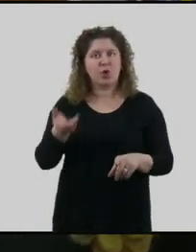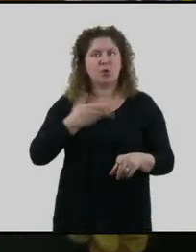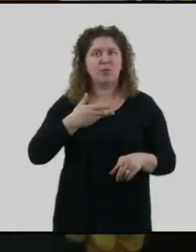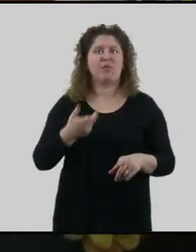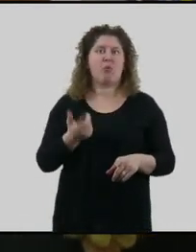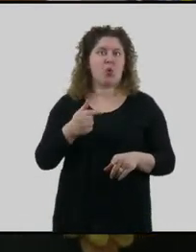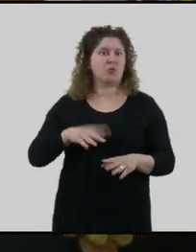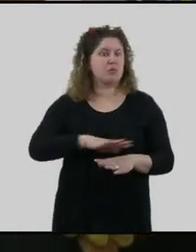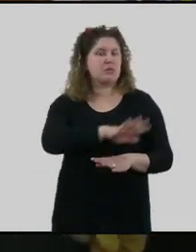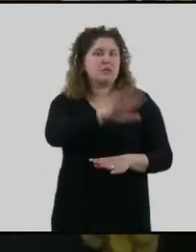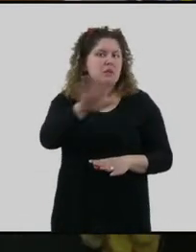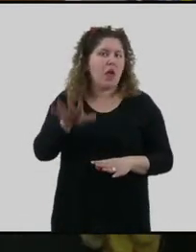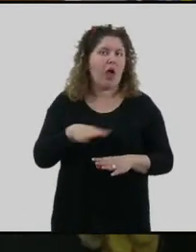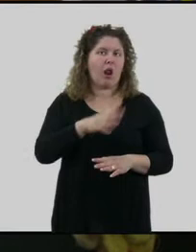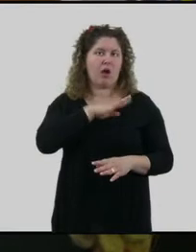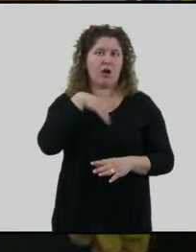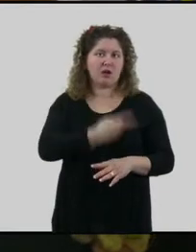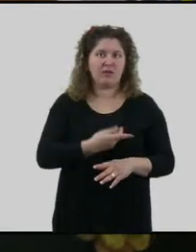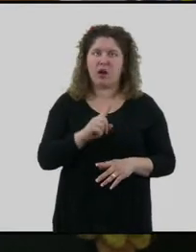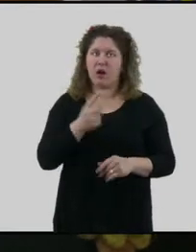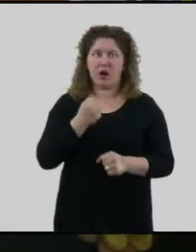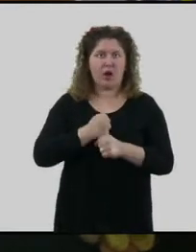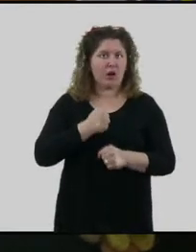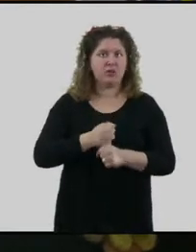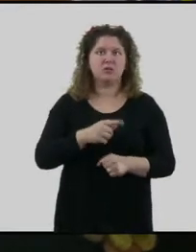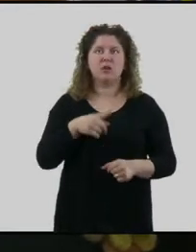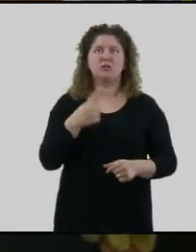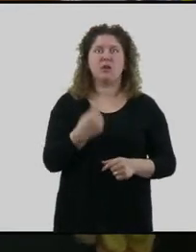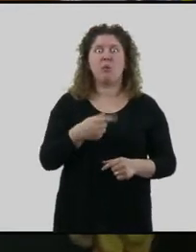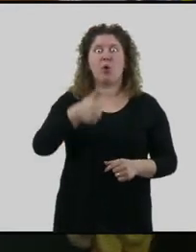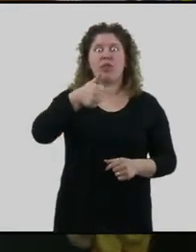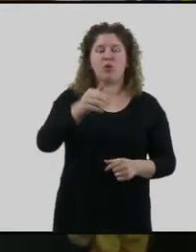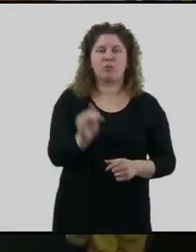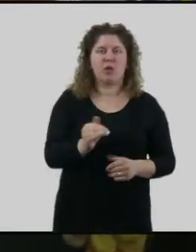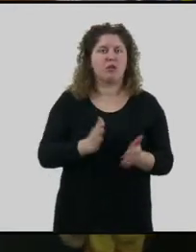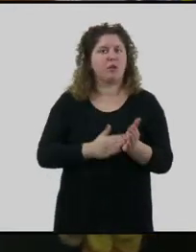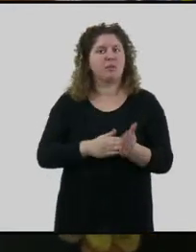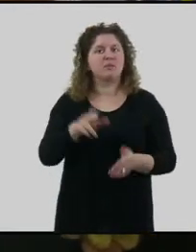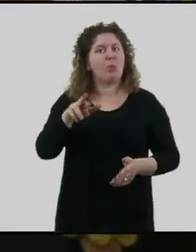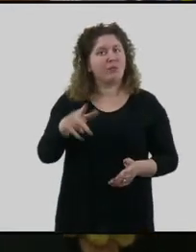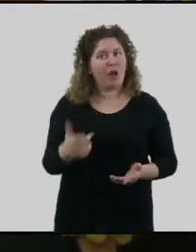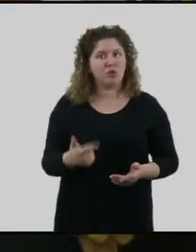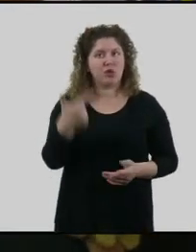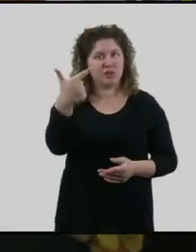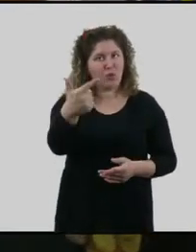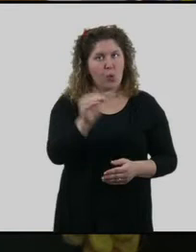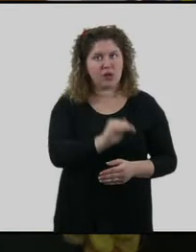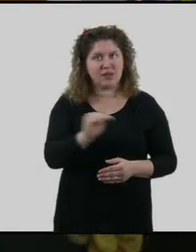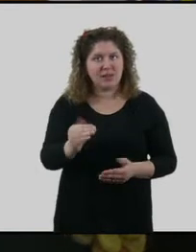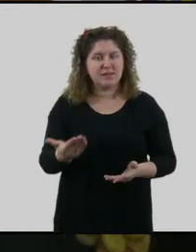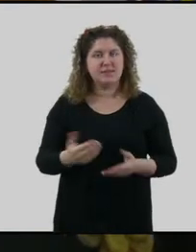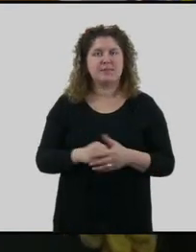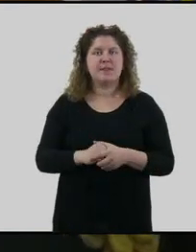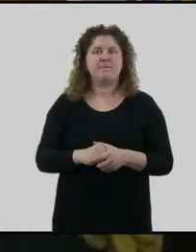Hrvatske, upita je jako puno, ne radi se o jednom djetetu, ne ponekad su to i braća. Teško je